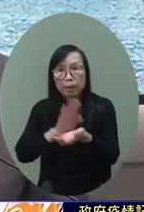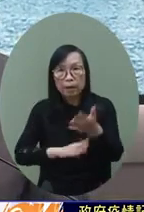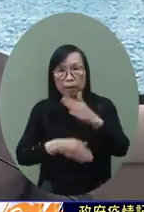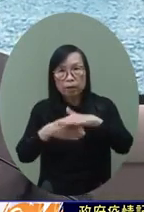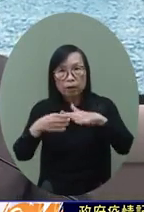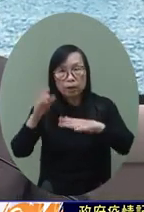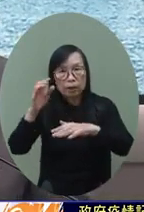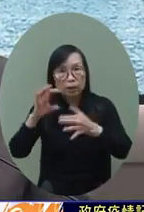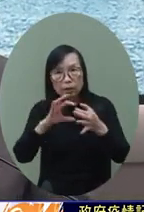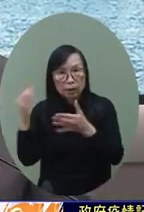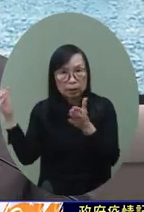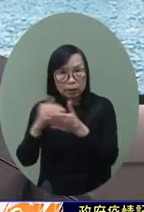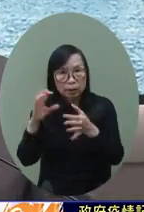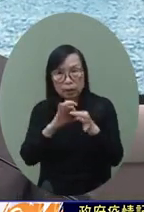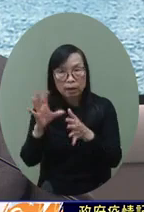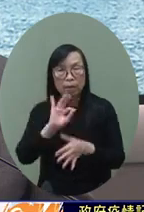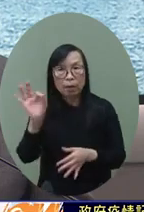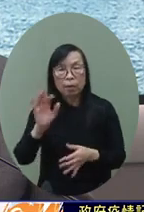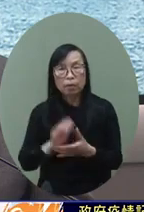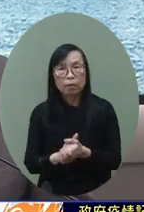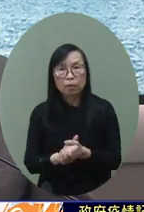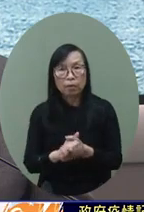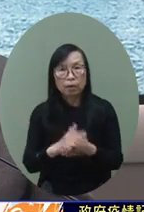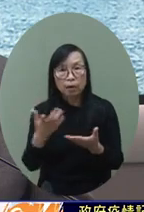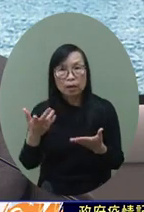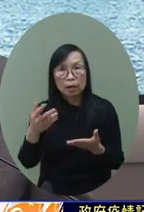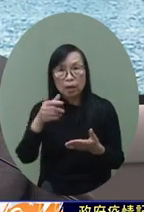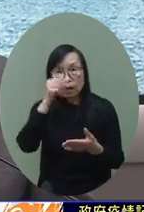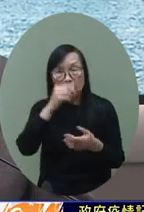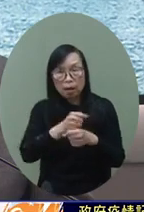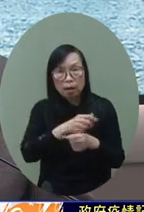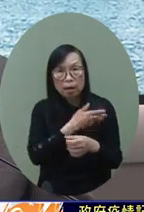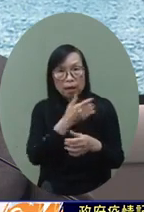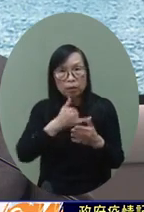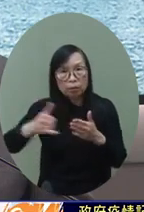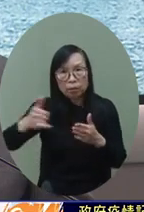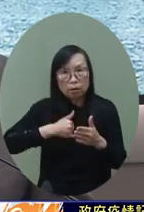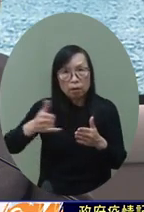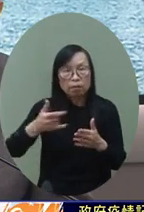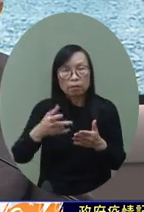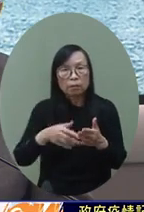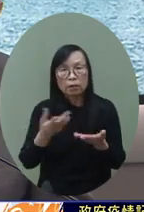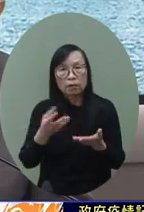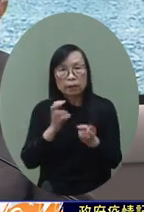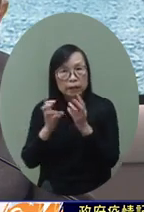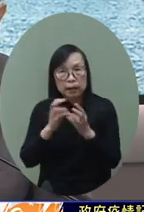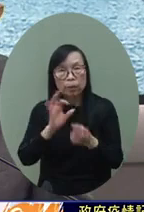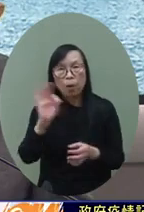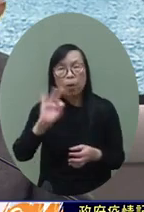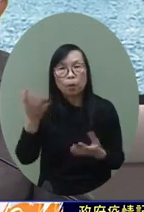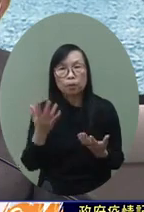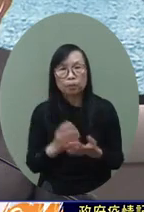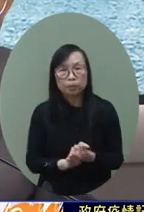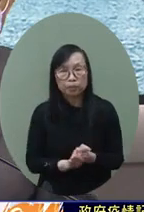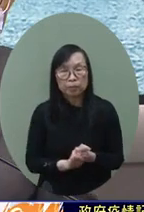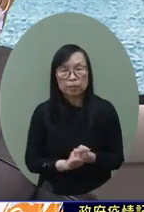冇一個直接嘅關係。咁但係話嗰個同事有冇即係出入過個 EF block 咧？呢個我就唔肯定，我冇呢個資料起手啦。